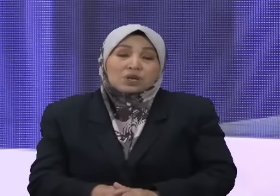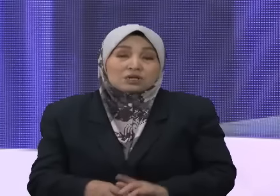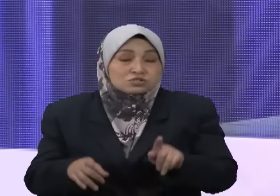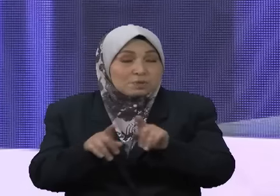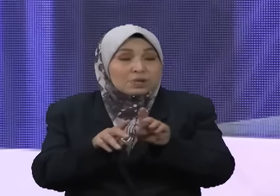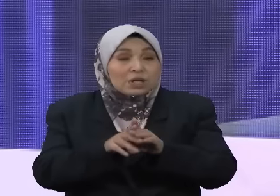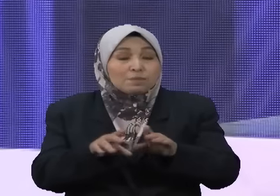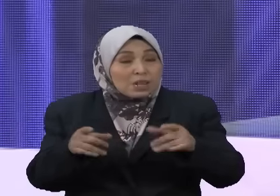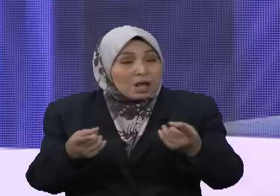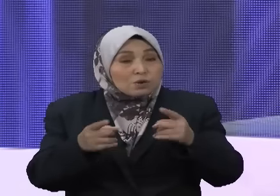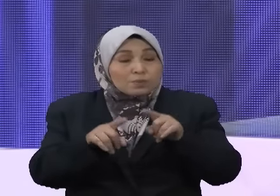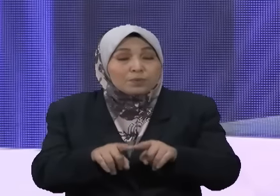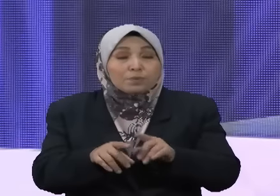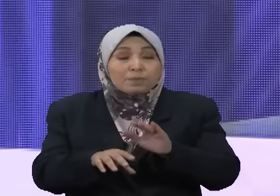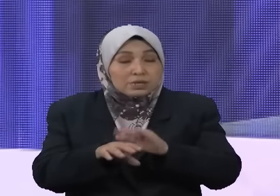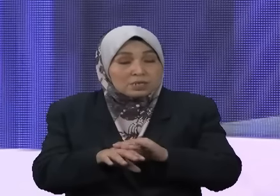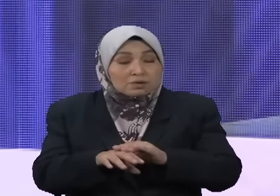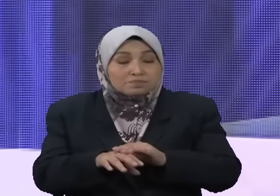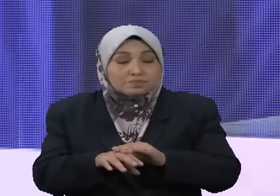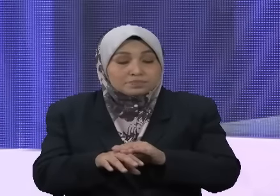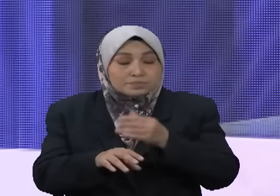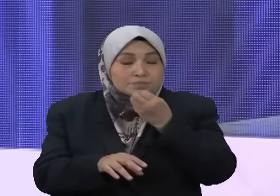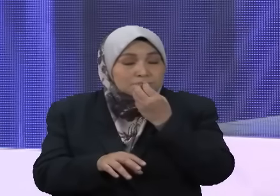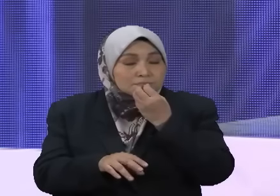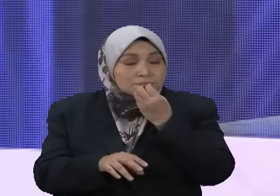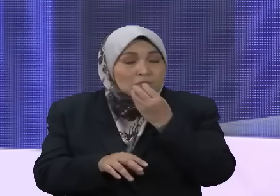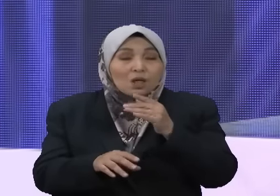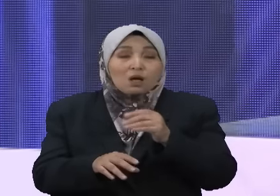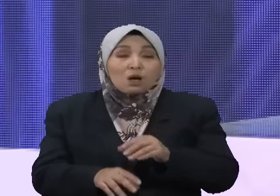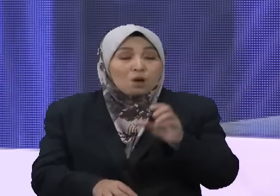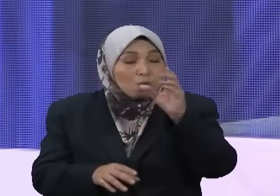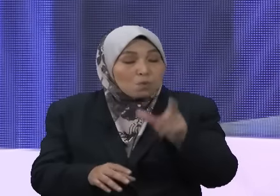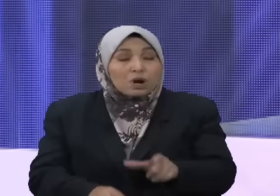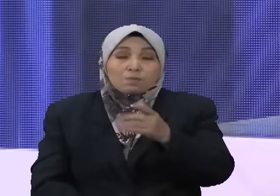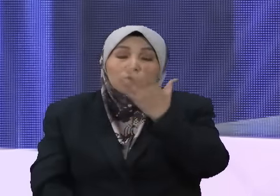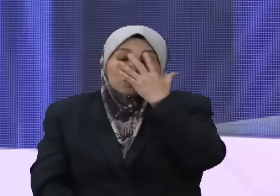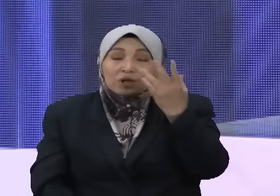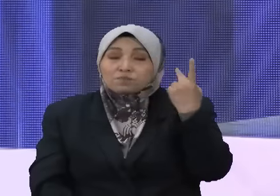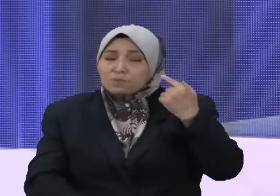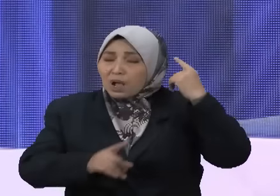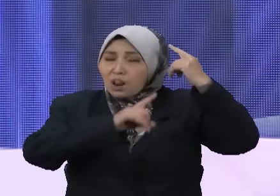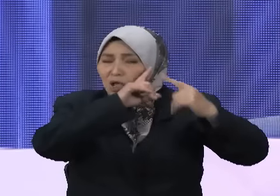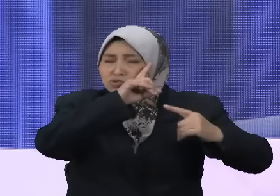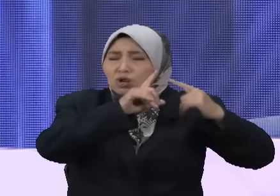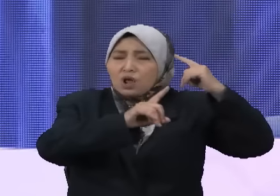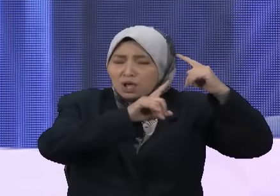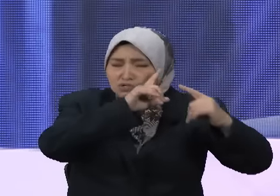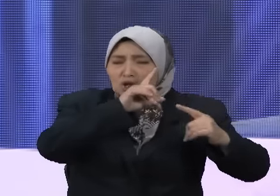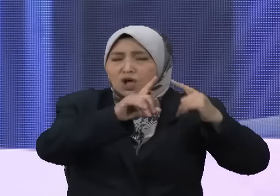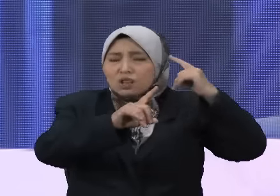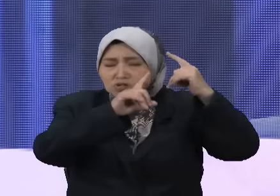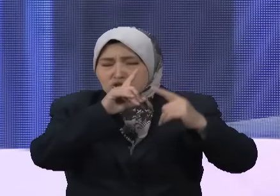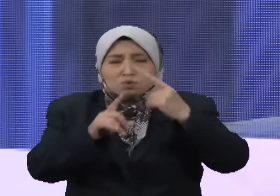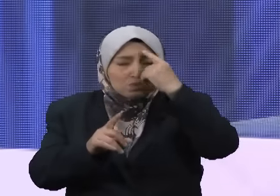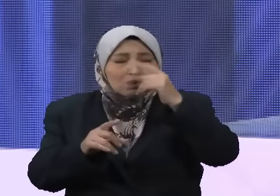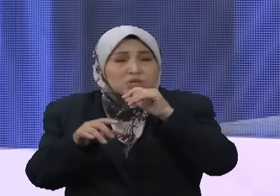yang yang yang berlaku pada Apa nama ni orang-orang munafik ini memberikan alasan demi alasan demi alasan untuk tidak